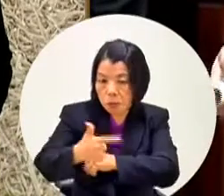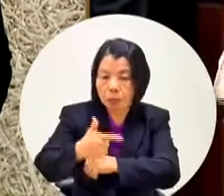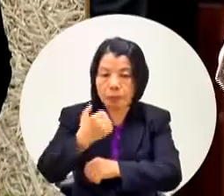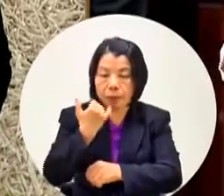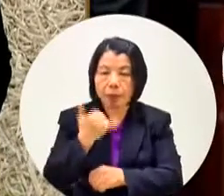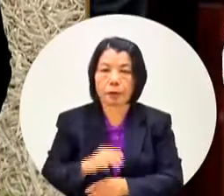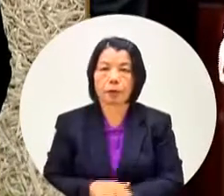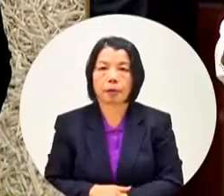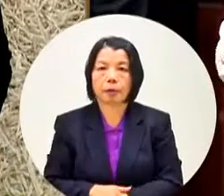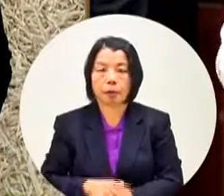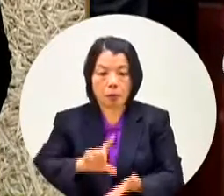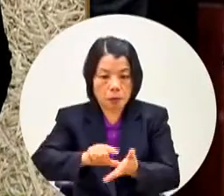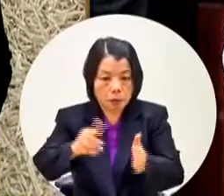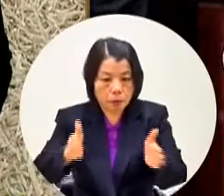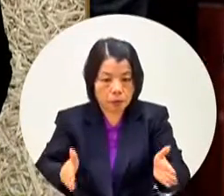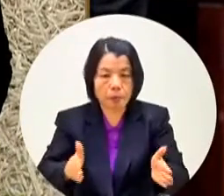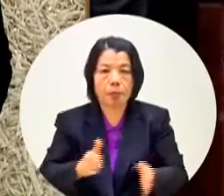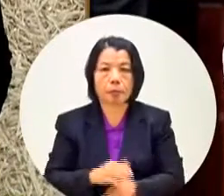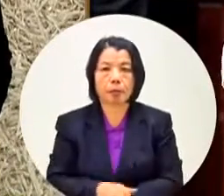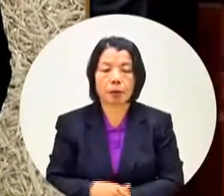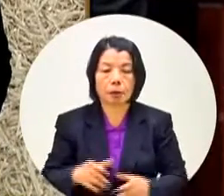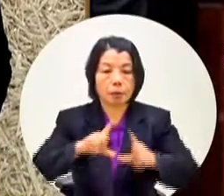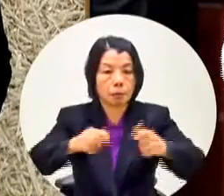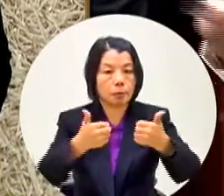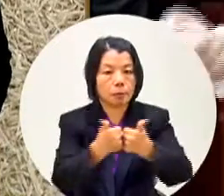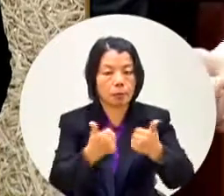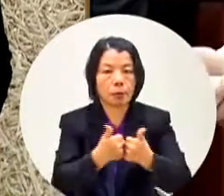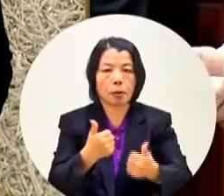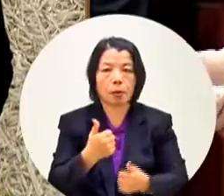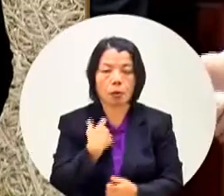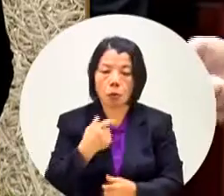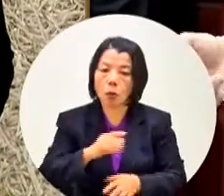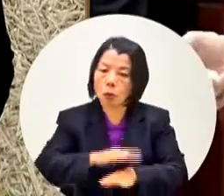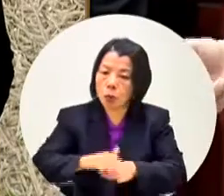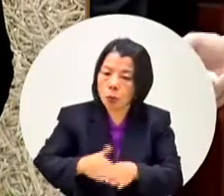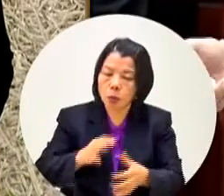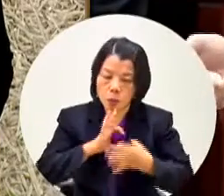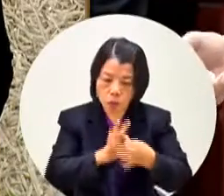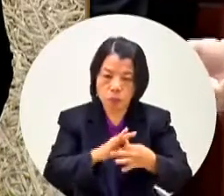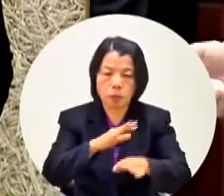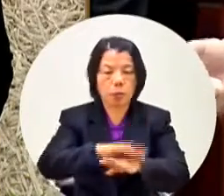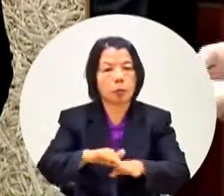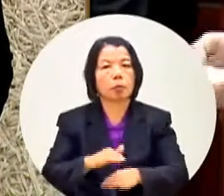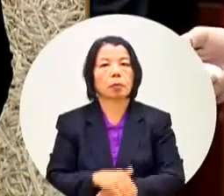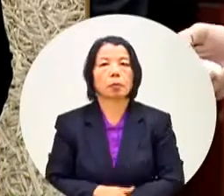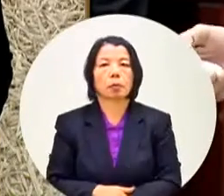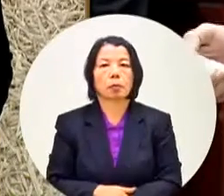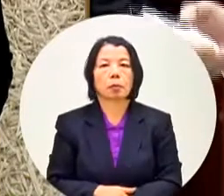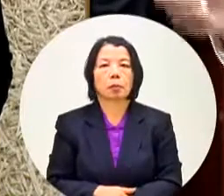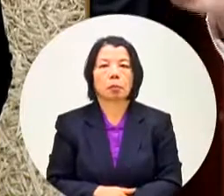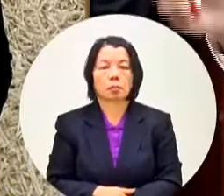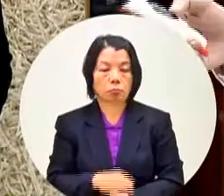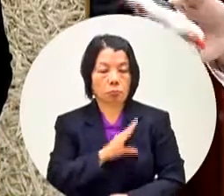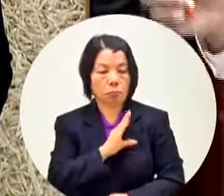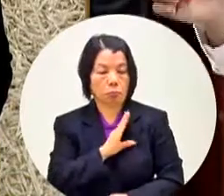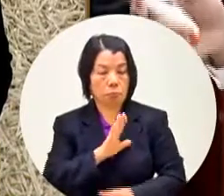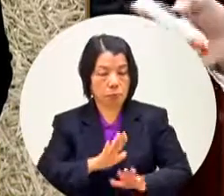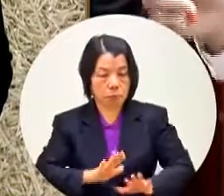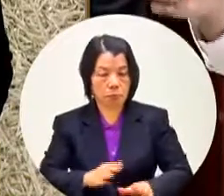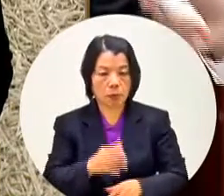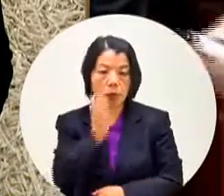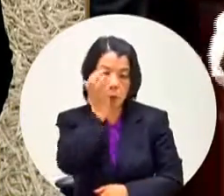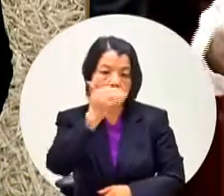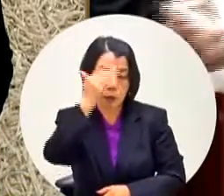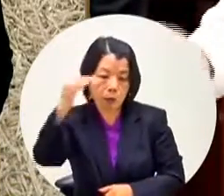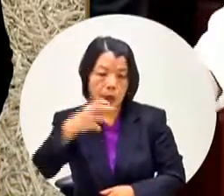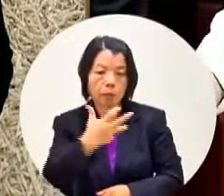运用。那其实整个北高雄我们未来是定位这个冈山的这个眷村，我们希望它 没关系。那本席